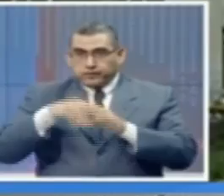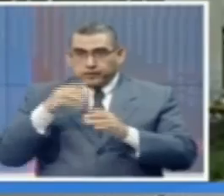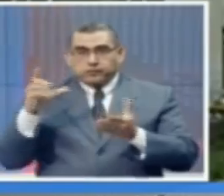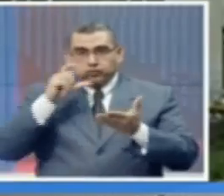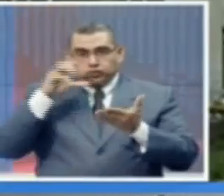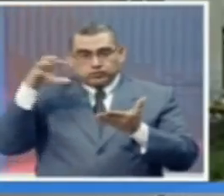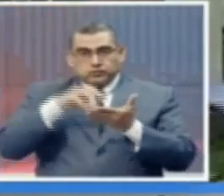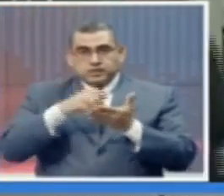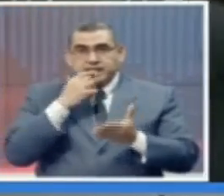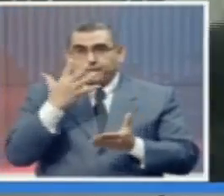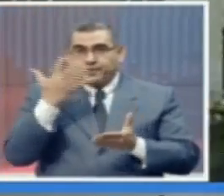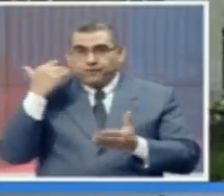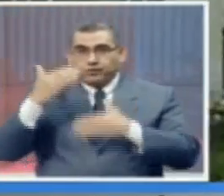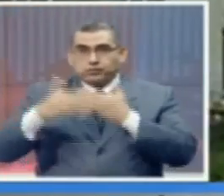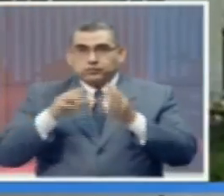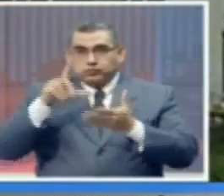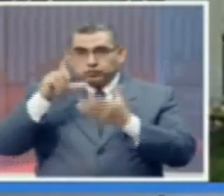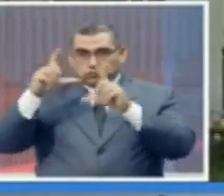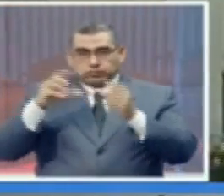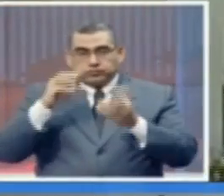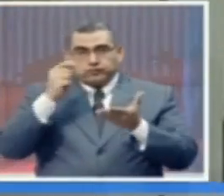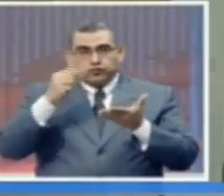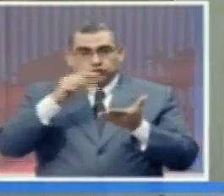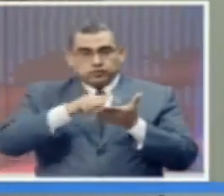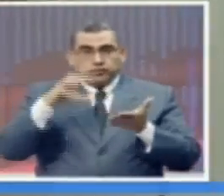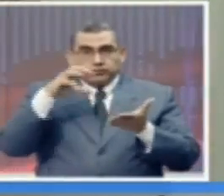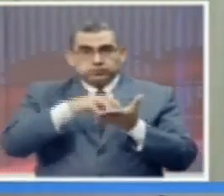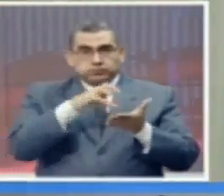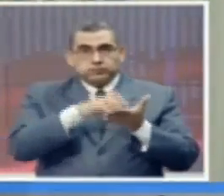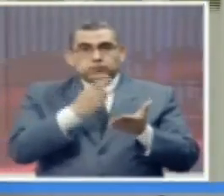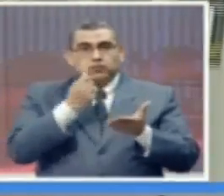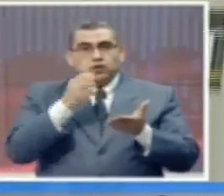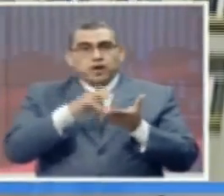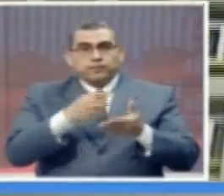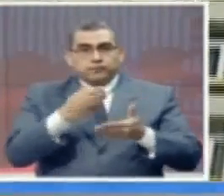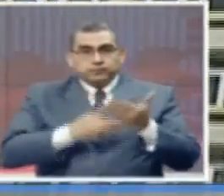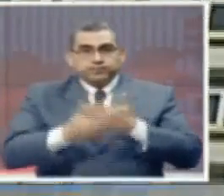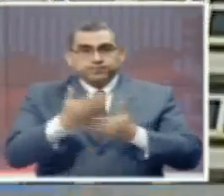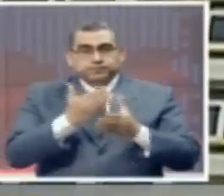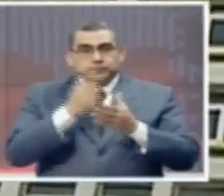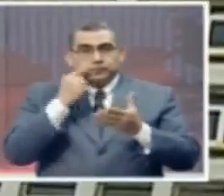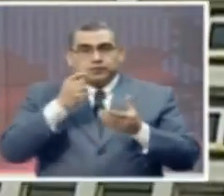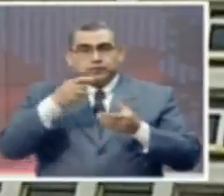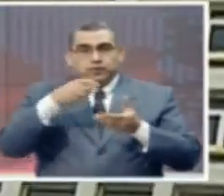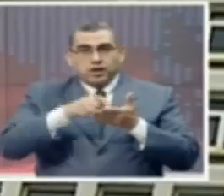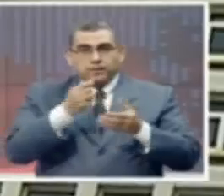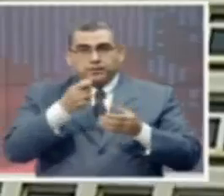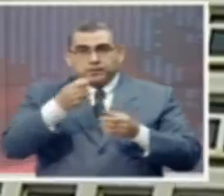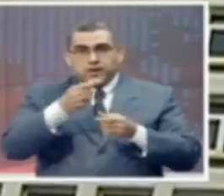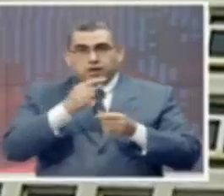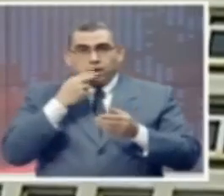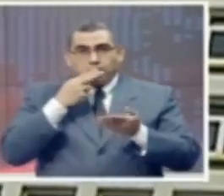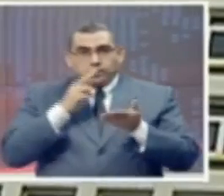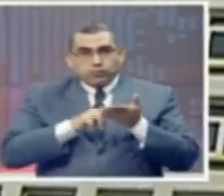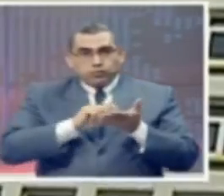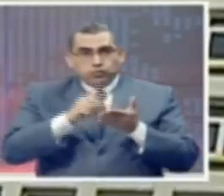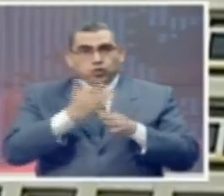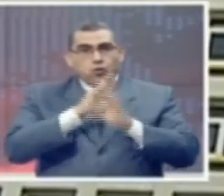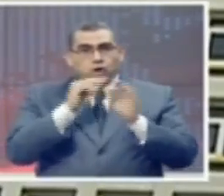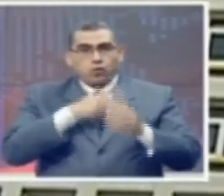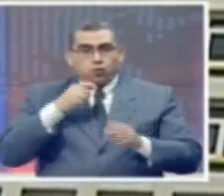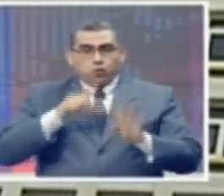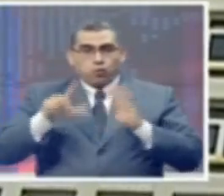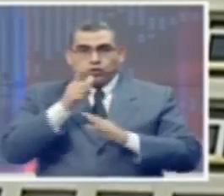الخمس سنوات الماضية، واقترح سك كل منها على العملات المتداولة والتذكارية والطوابع التذكارية وفقا لما